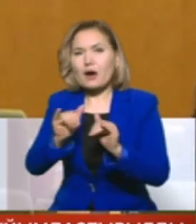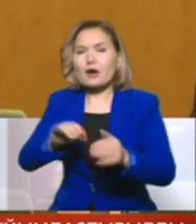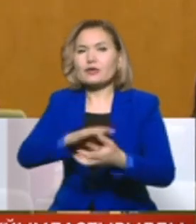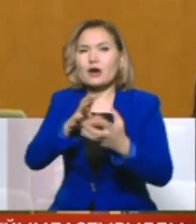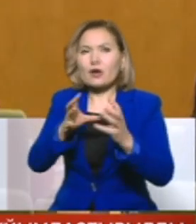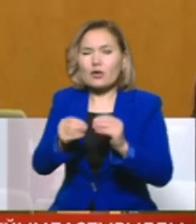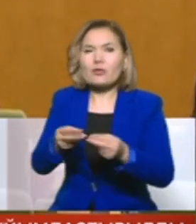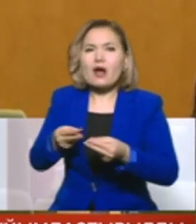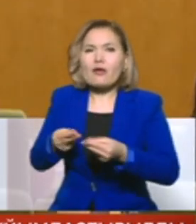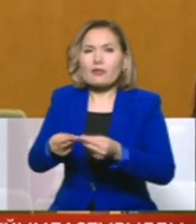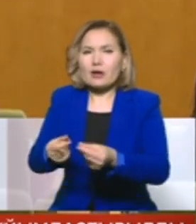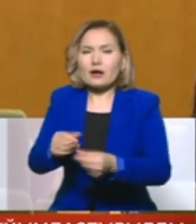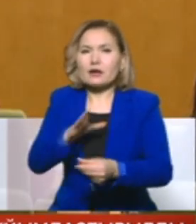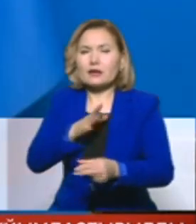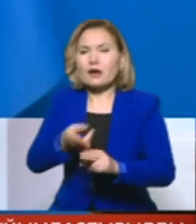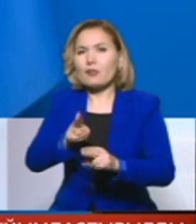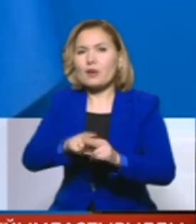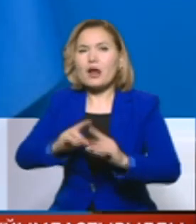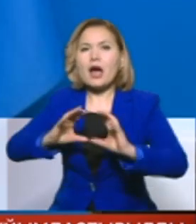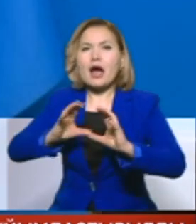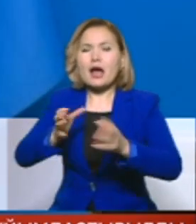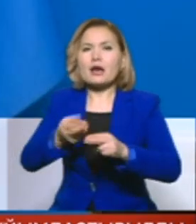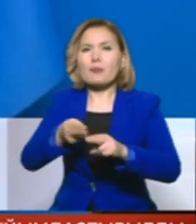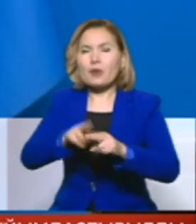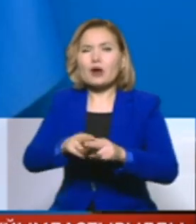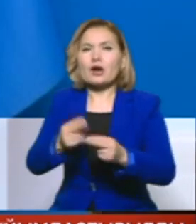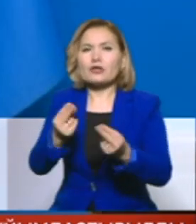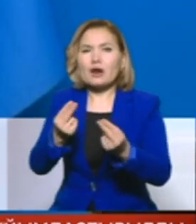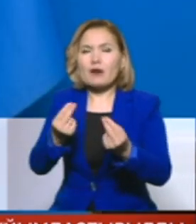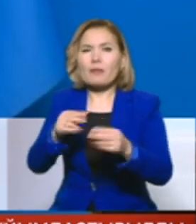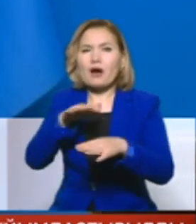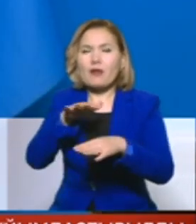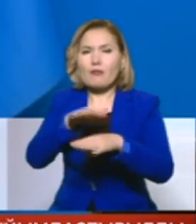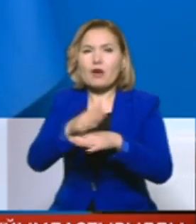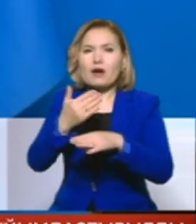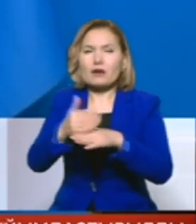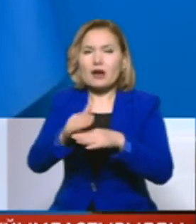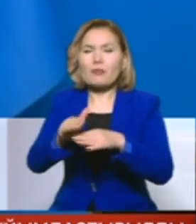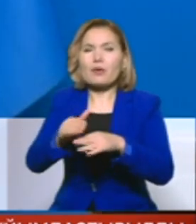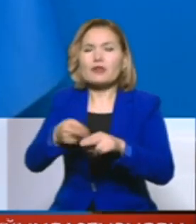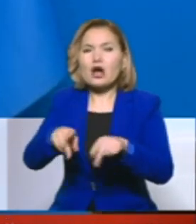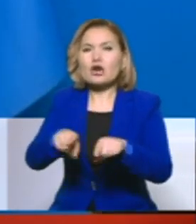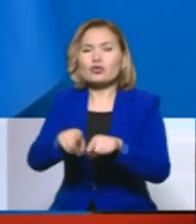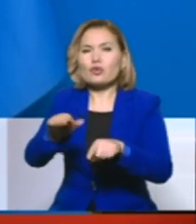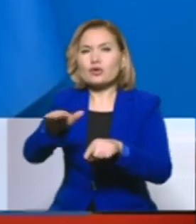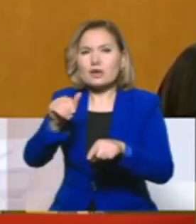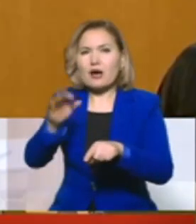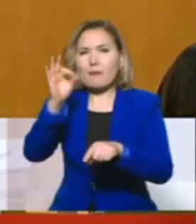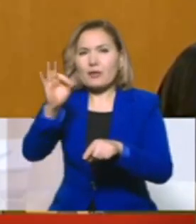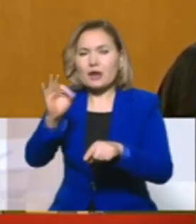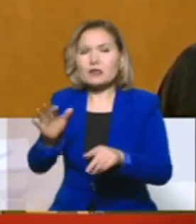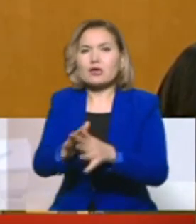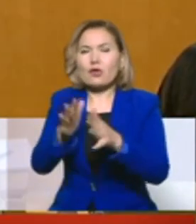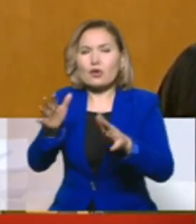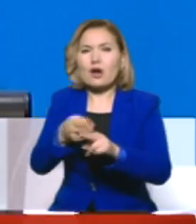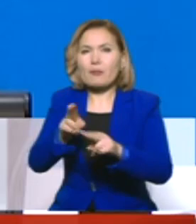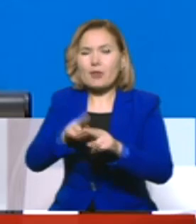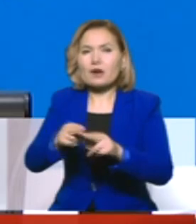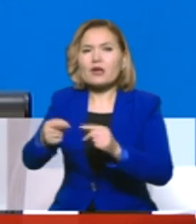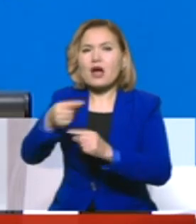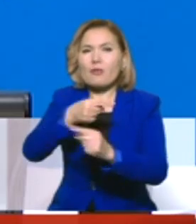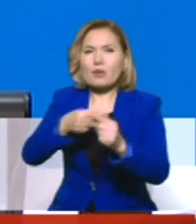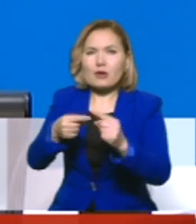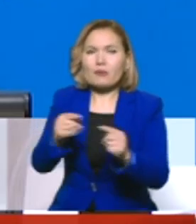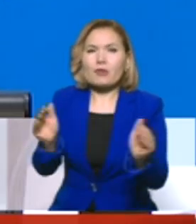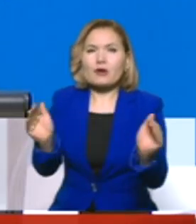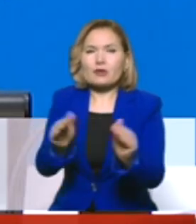қарқынына кері әсер етеді. Оның ішінде әлемдік несие үстемесінің тым қымбат болуынан инвестиция тарту күрт кеміп, жағдайды тіпті ушықтырып жіберуі